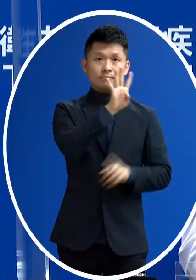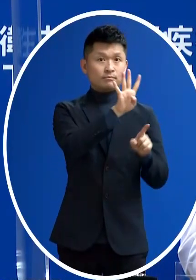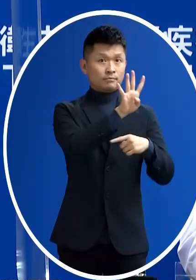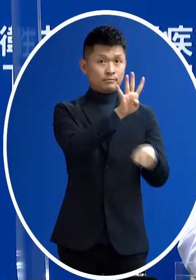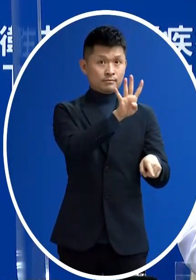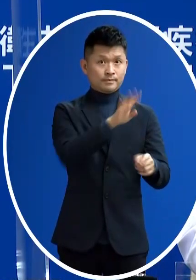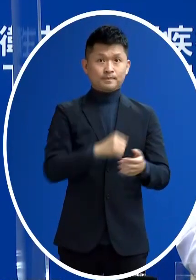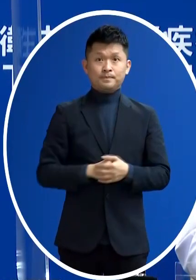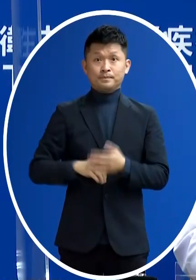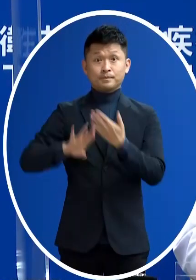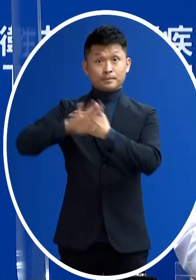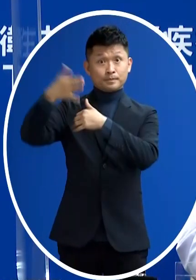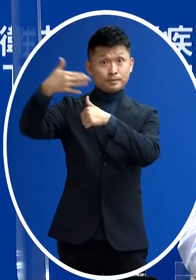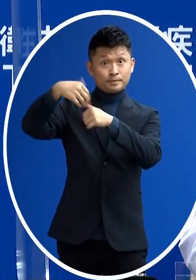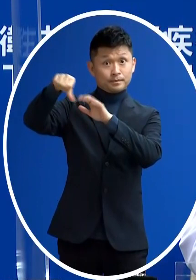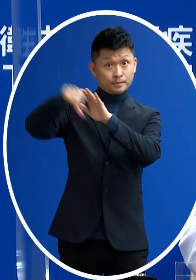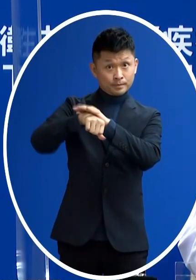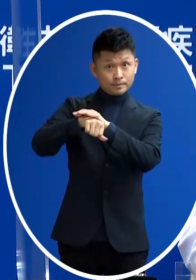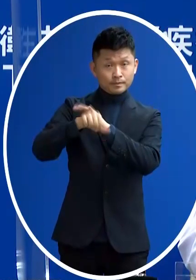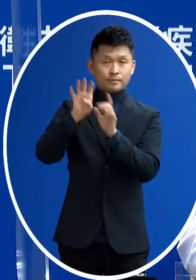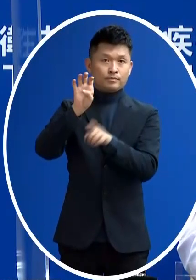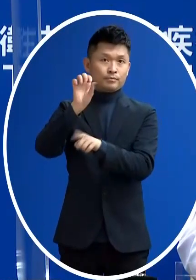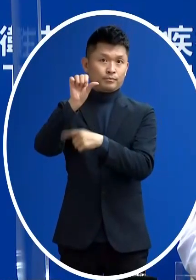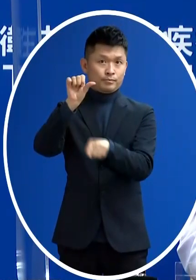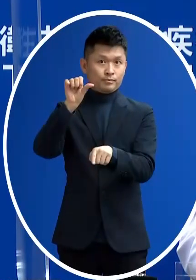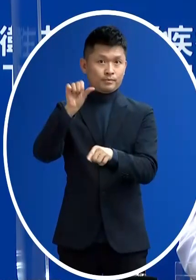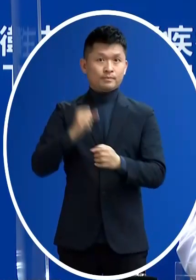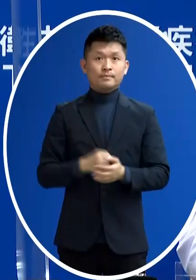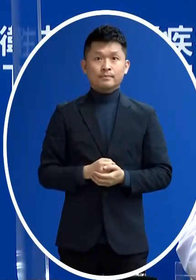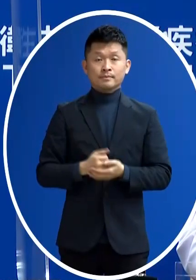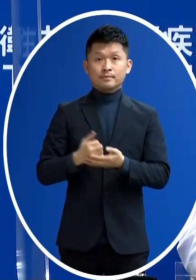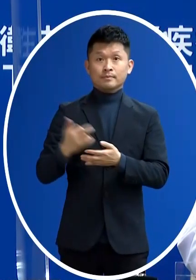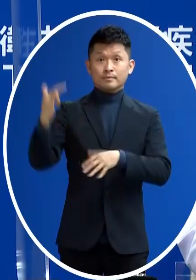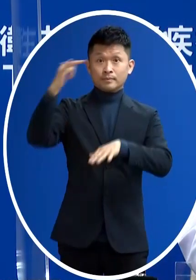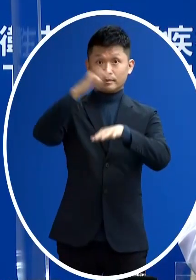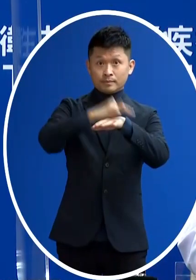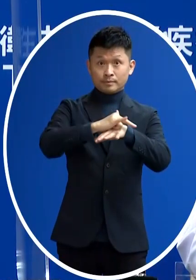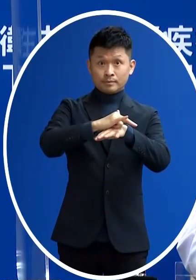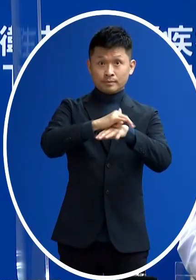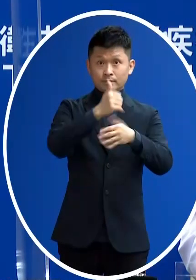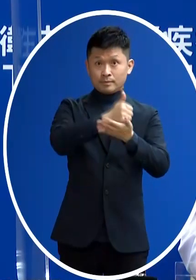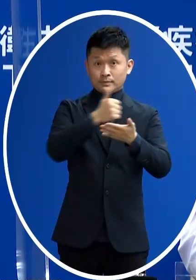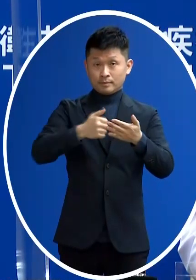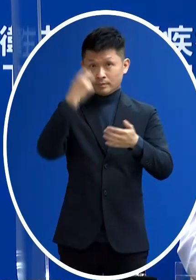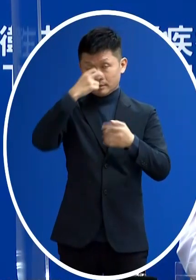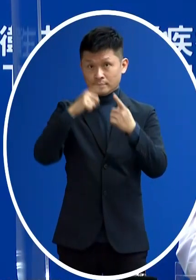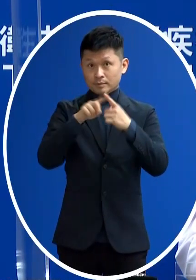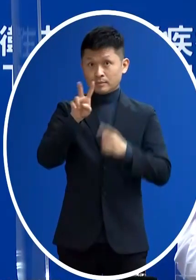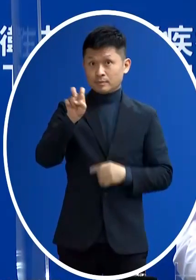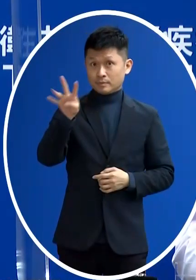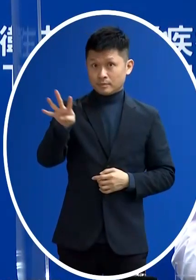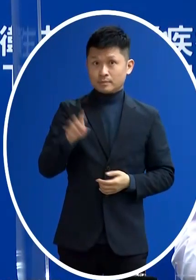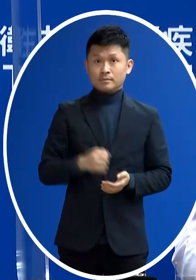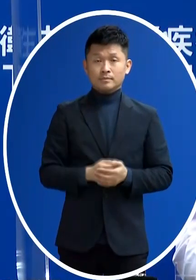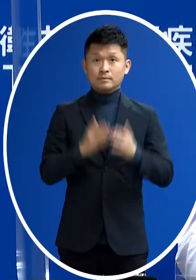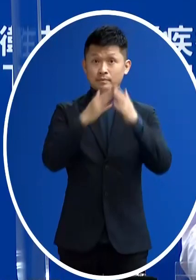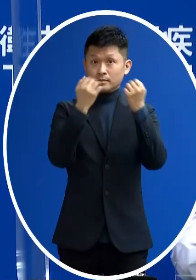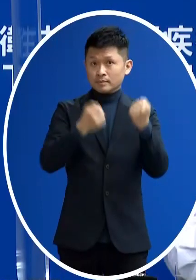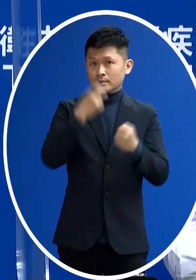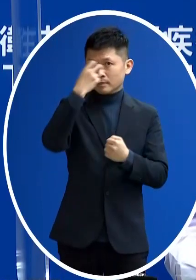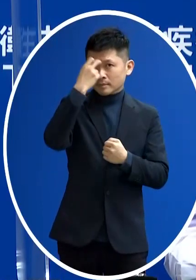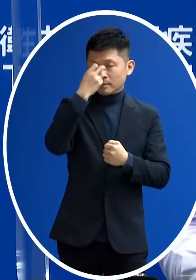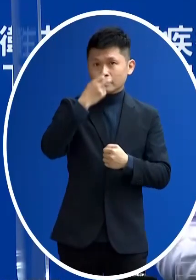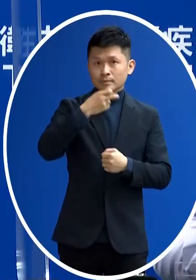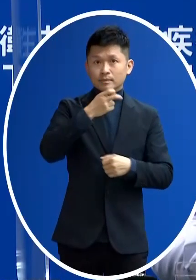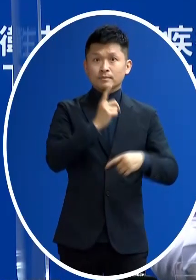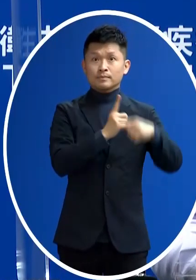例，那境外移入的案例有45例，那落地裁剪24例，那在居家检疫中